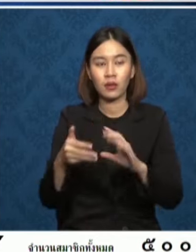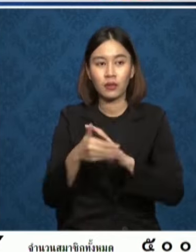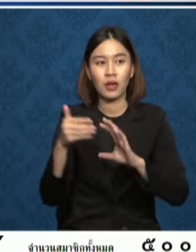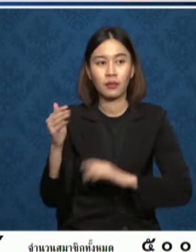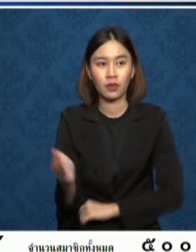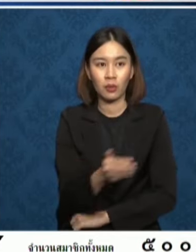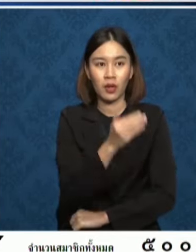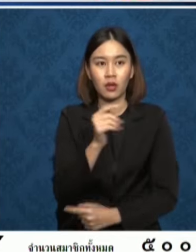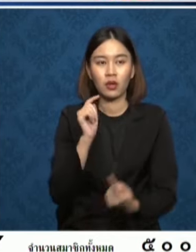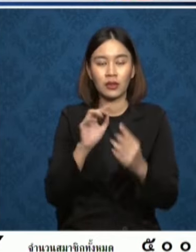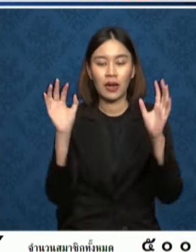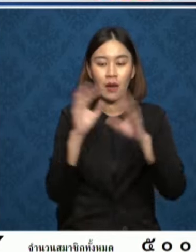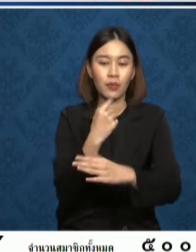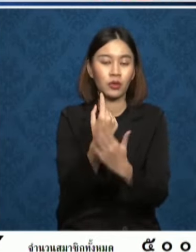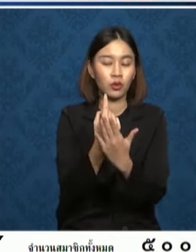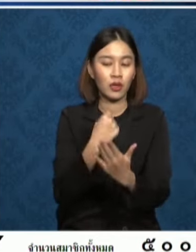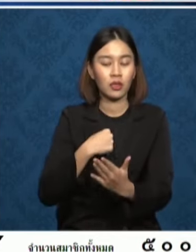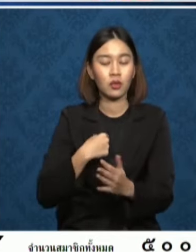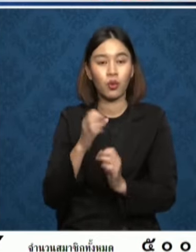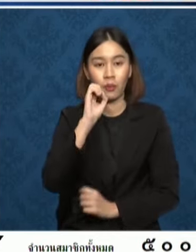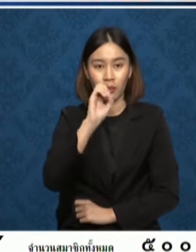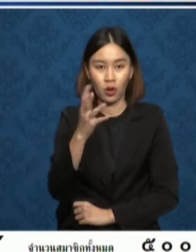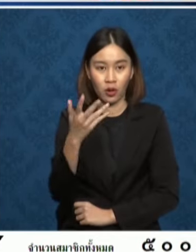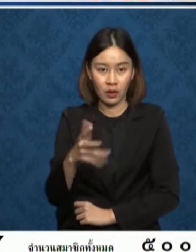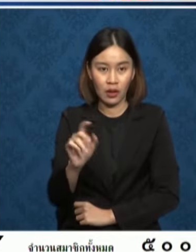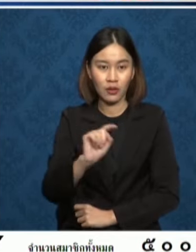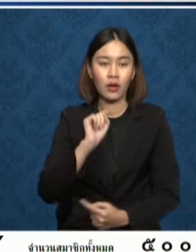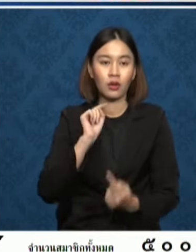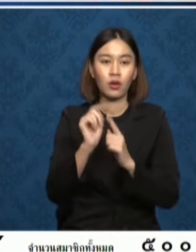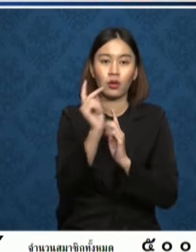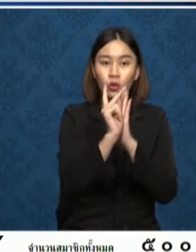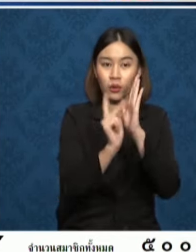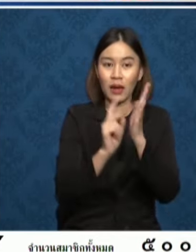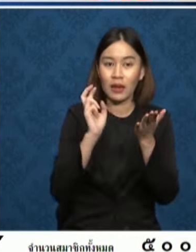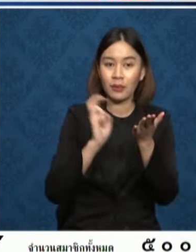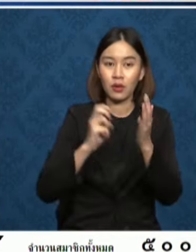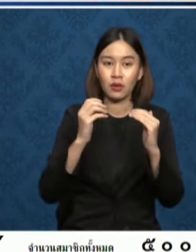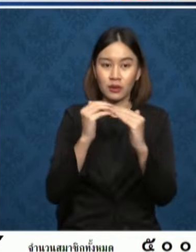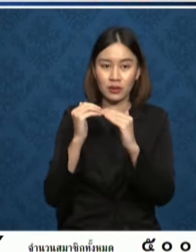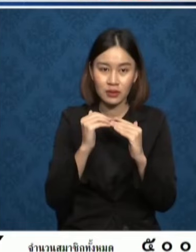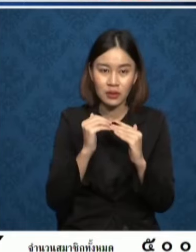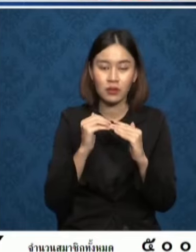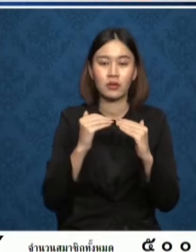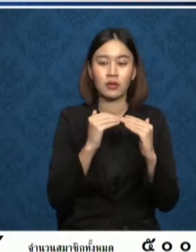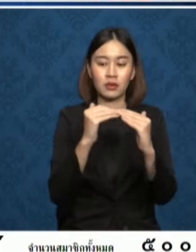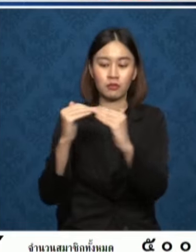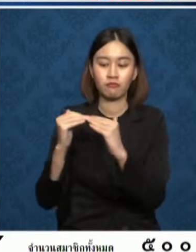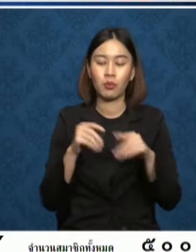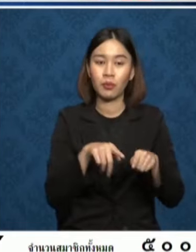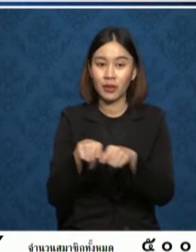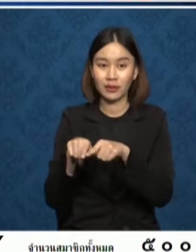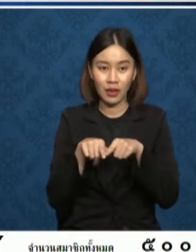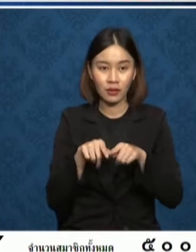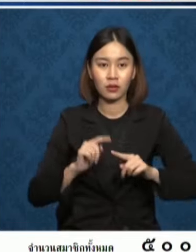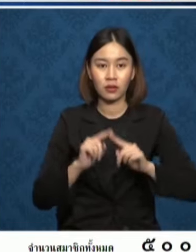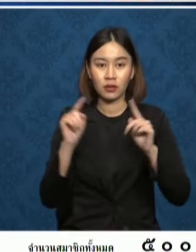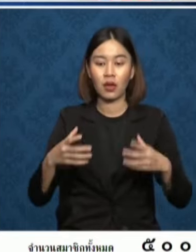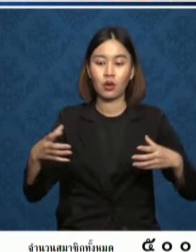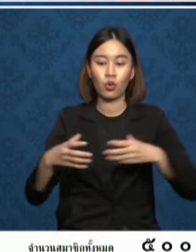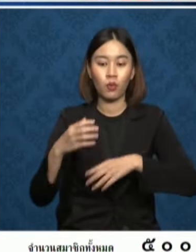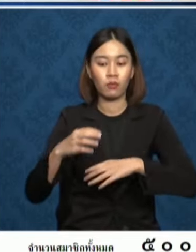ต่อไปนะครับตามที่ผมได้บอกไปนะครับว่าแม้กฎหมายจะรับรองสิทธิอย่างเสมอภาคเท่าเทียมแต่กลุ่ม